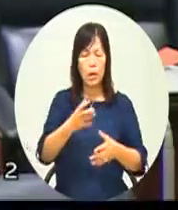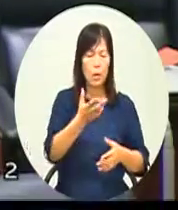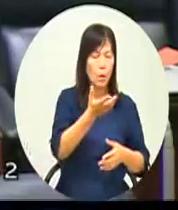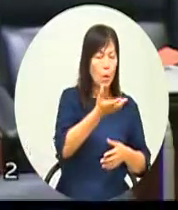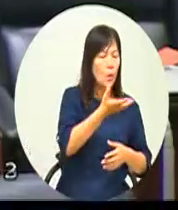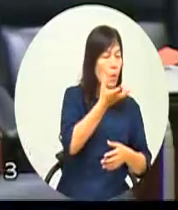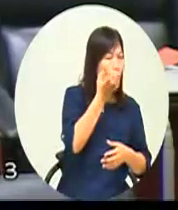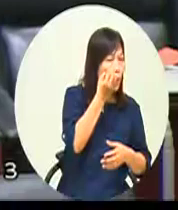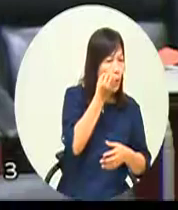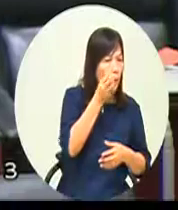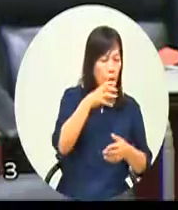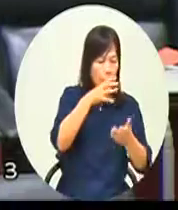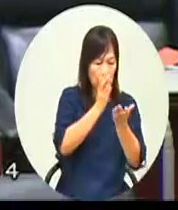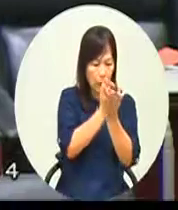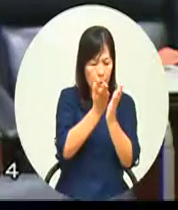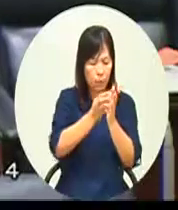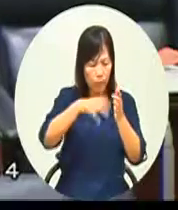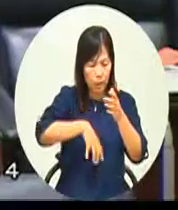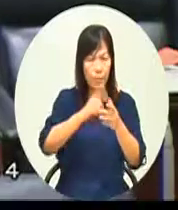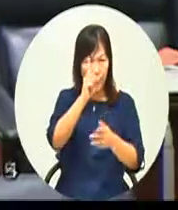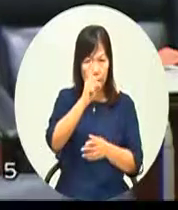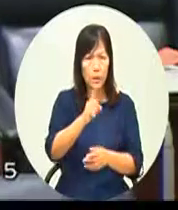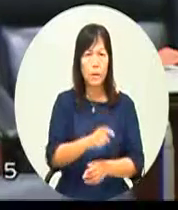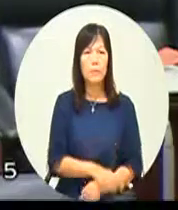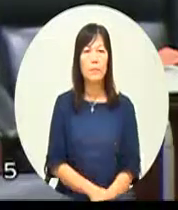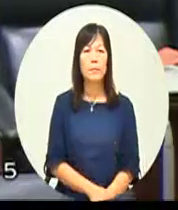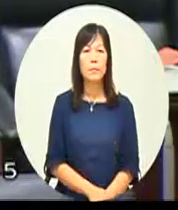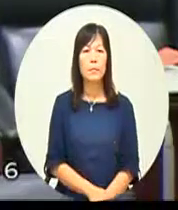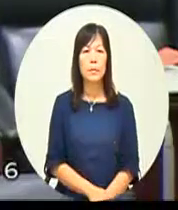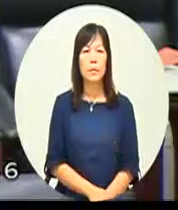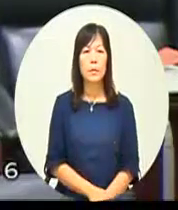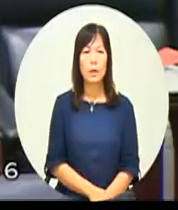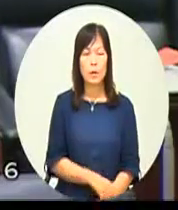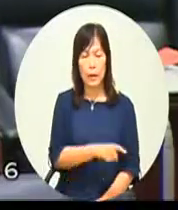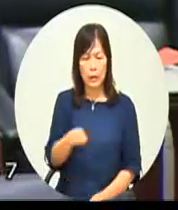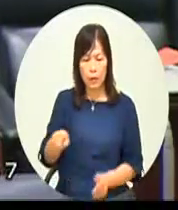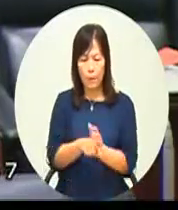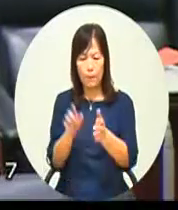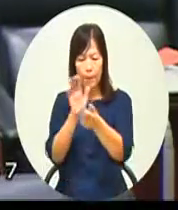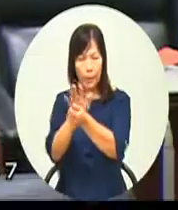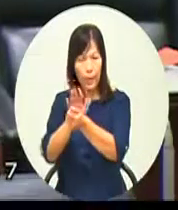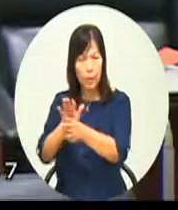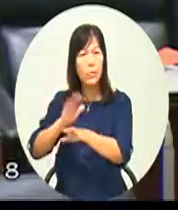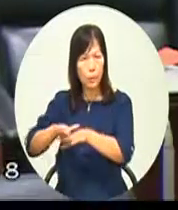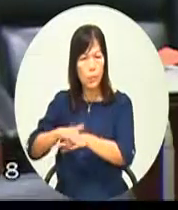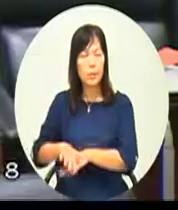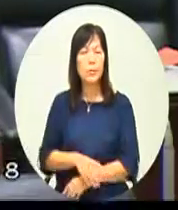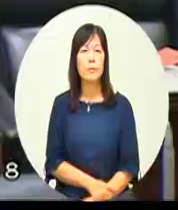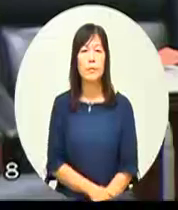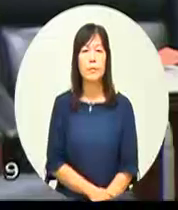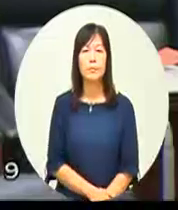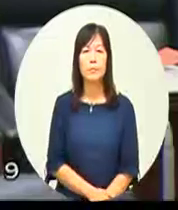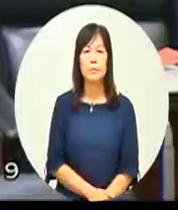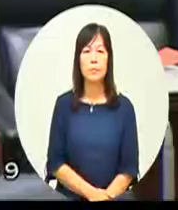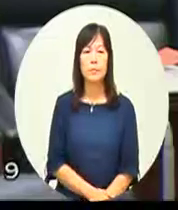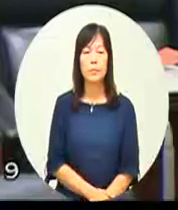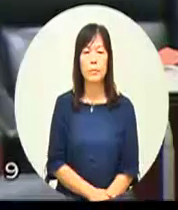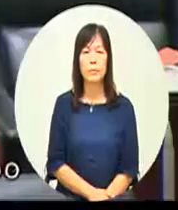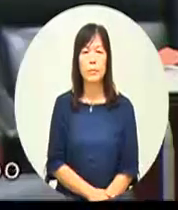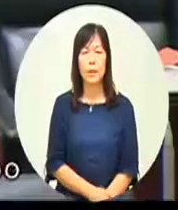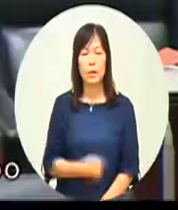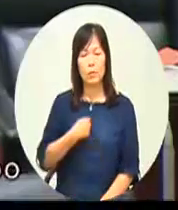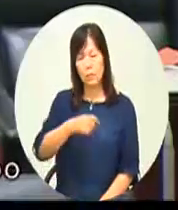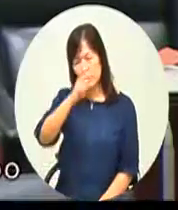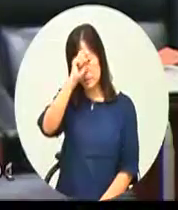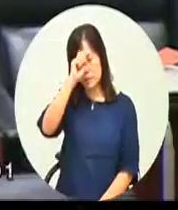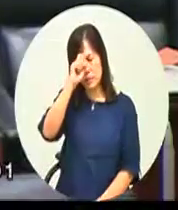那观光又是我们文化的产值跟效益啊，所以本席是希望说，针对我们